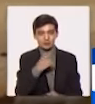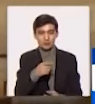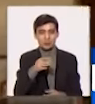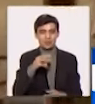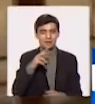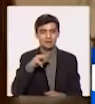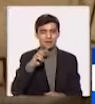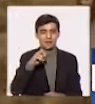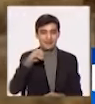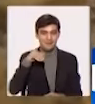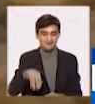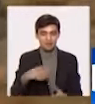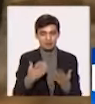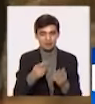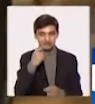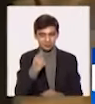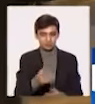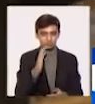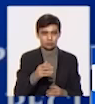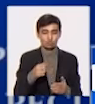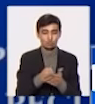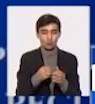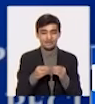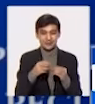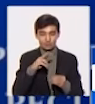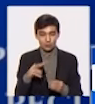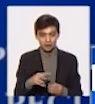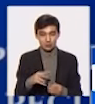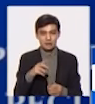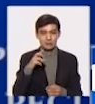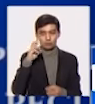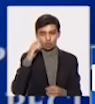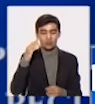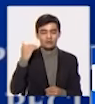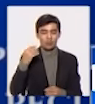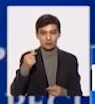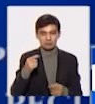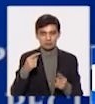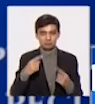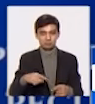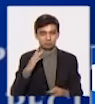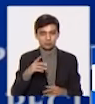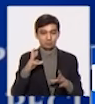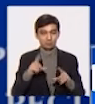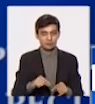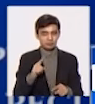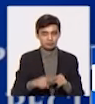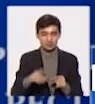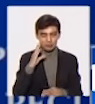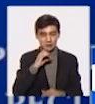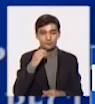қарай 10 доллар арзандаса қазынаға түсім түспей қалады деді. Если цена на нефть будет ниже 25 долларов,